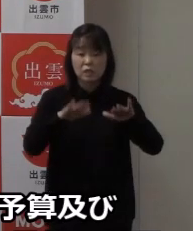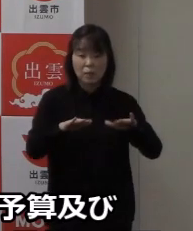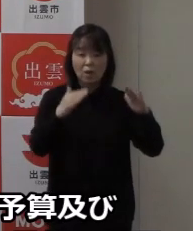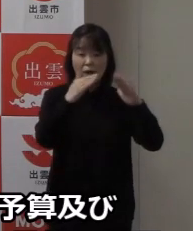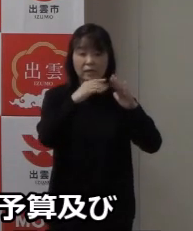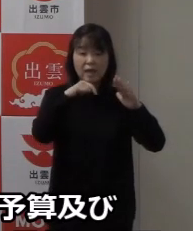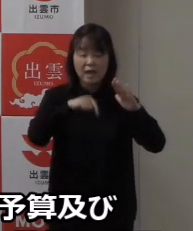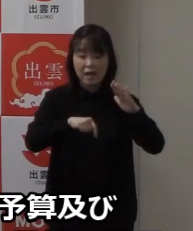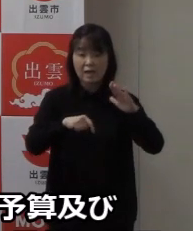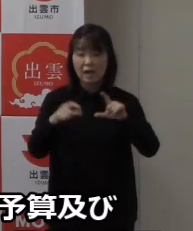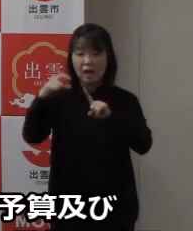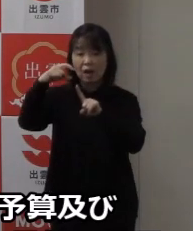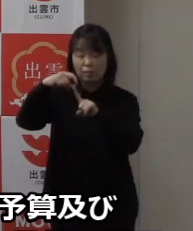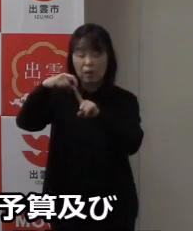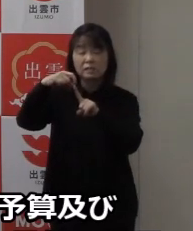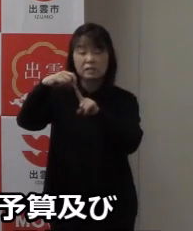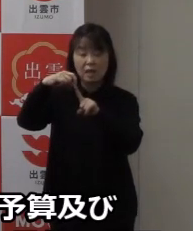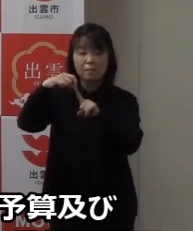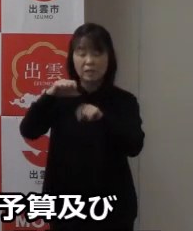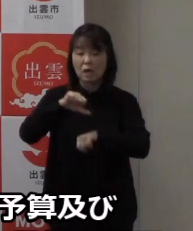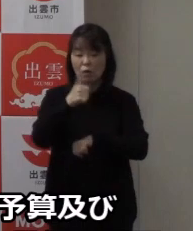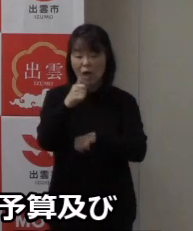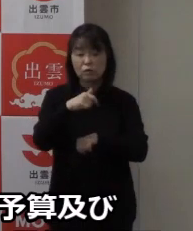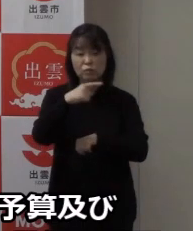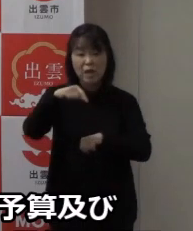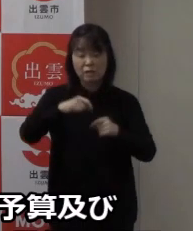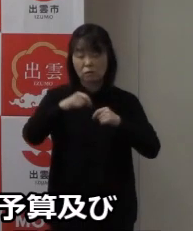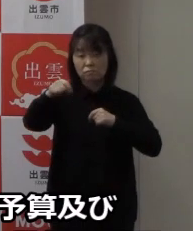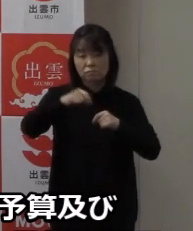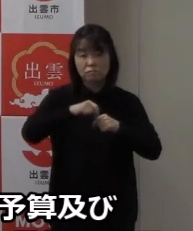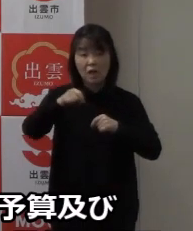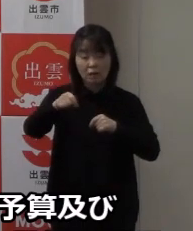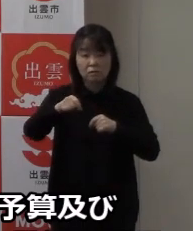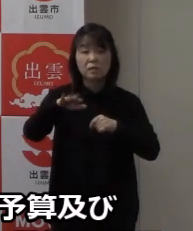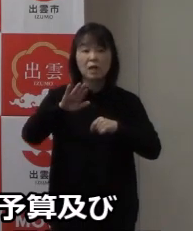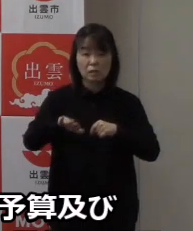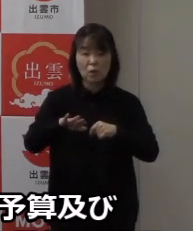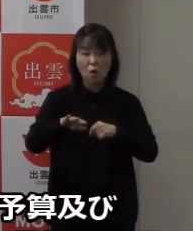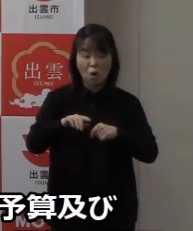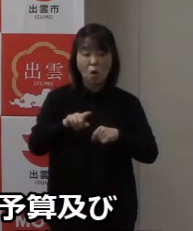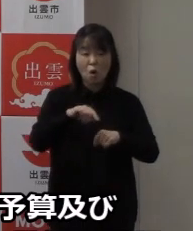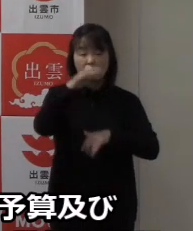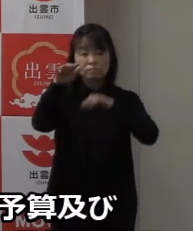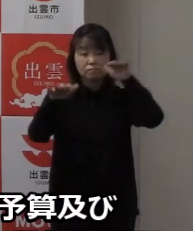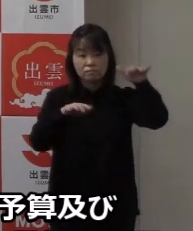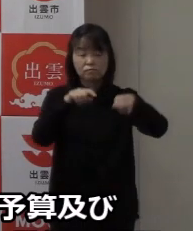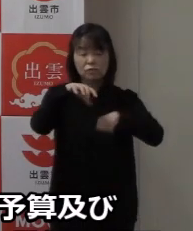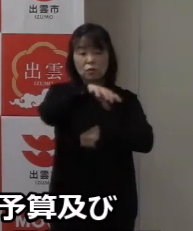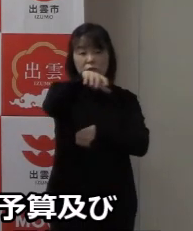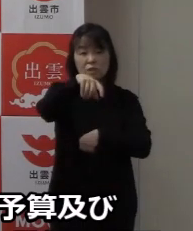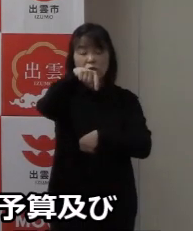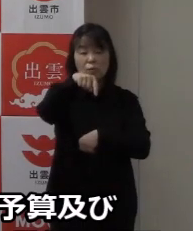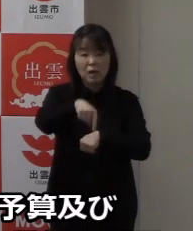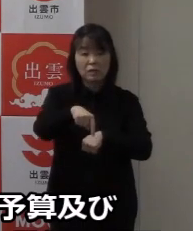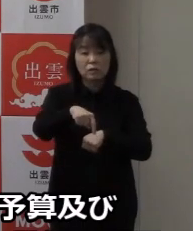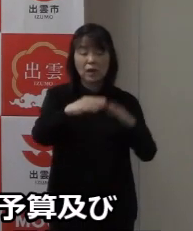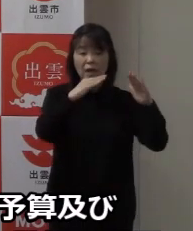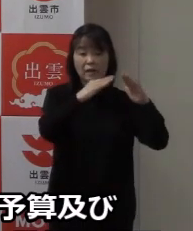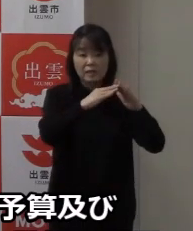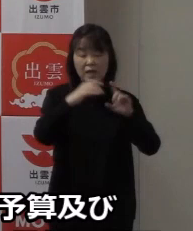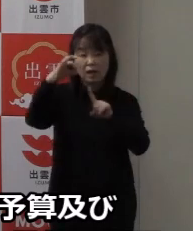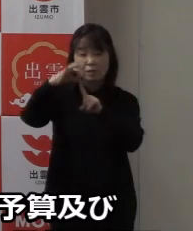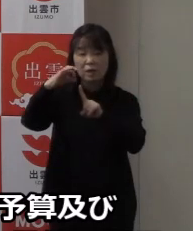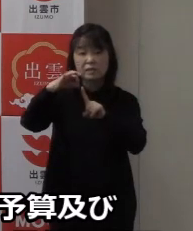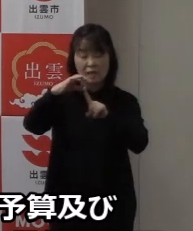が距離要件になっておりますけれども、中山間地域についてはこれを200メートル以上と緩和をしたいというふうに